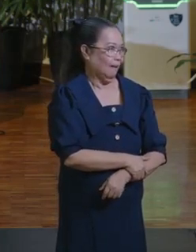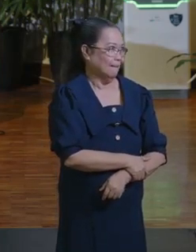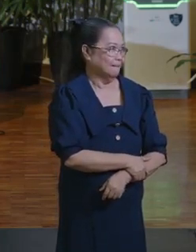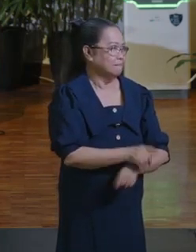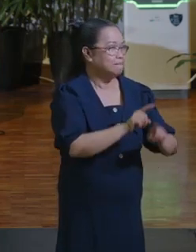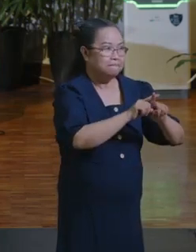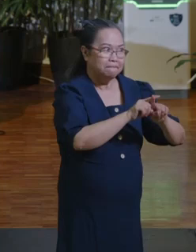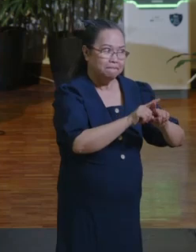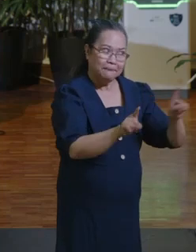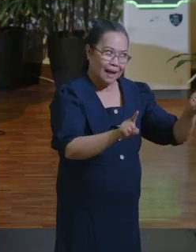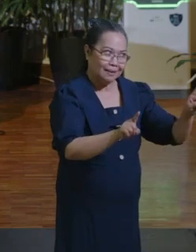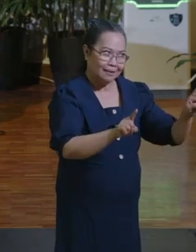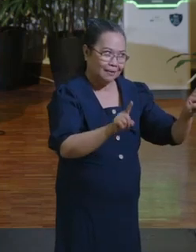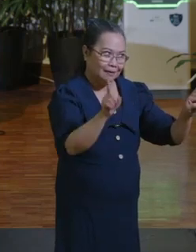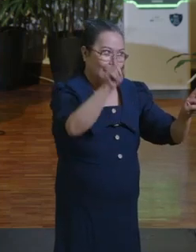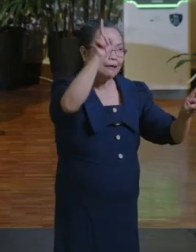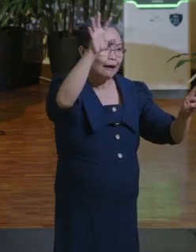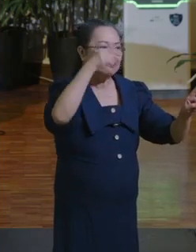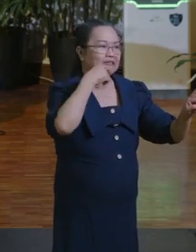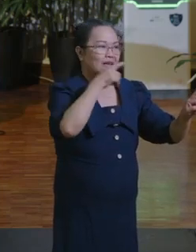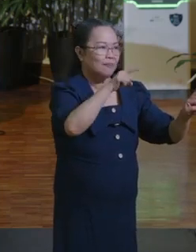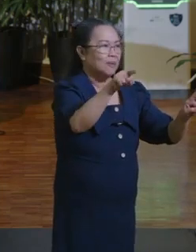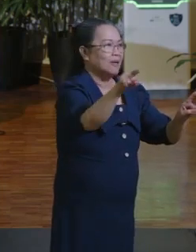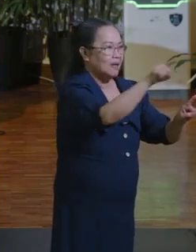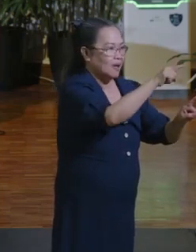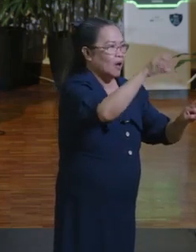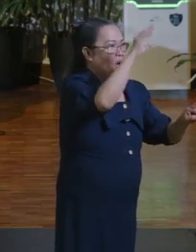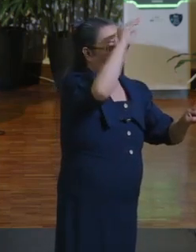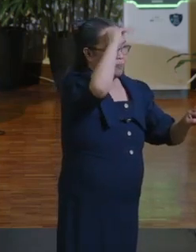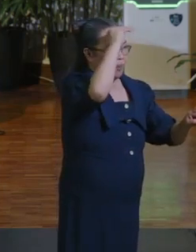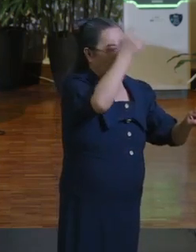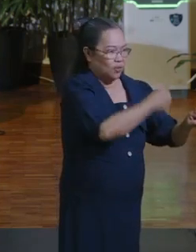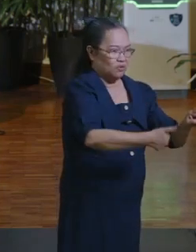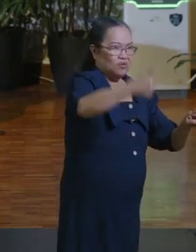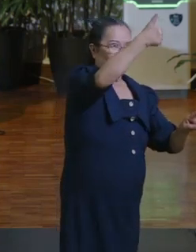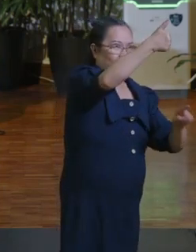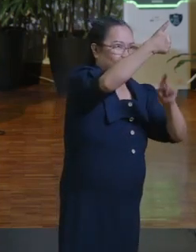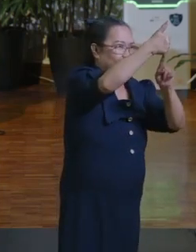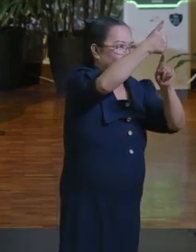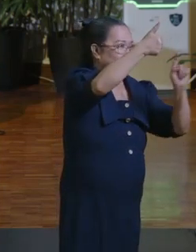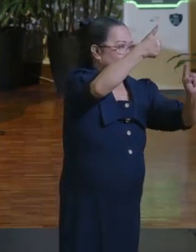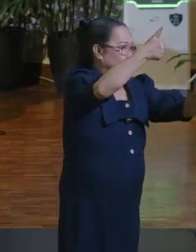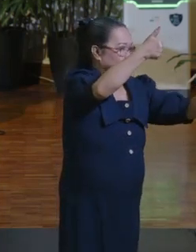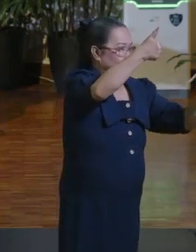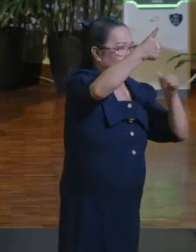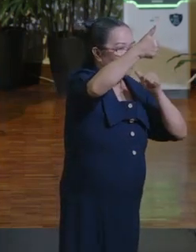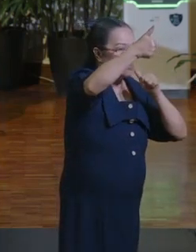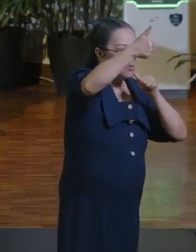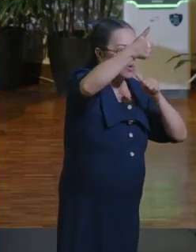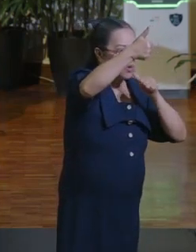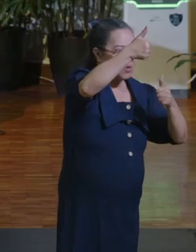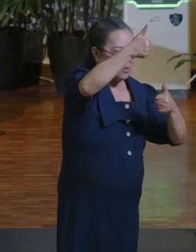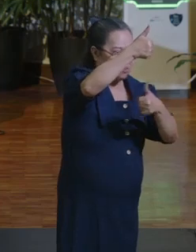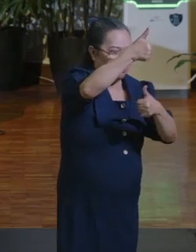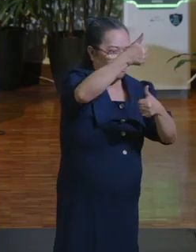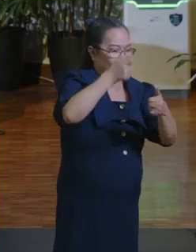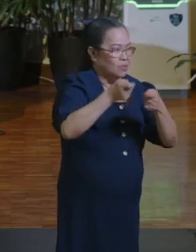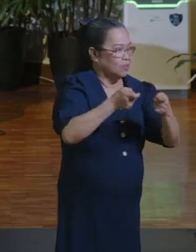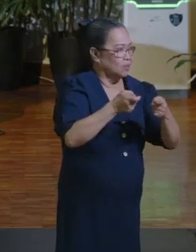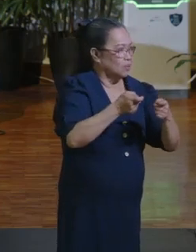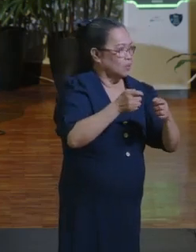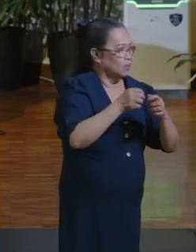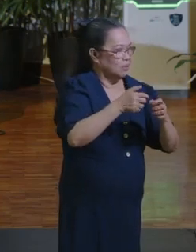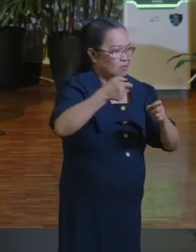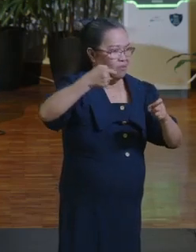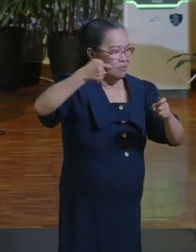But he shall rule over you. So yun, inabuso ng mga lalaki over time. Ang mga lalaki umabuso sa mga